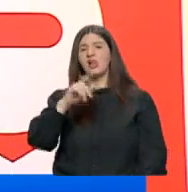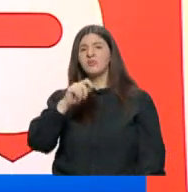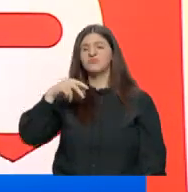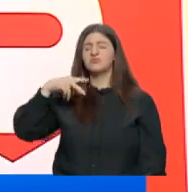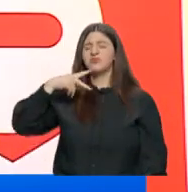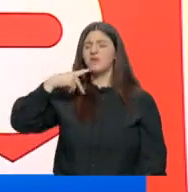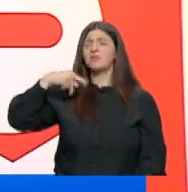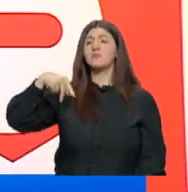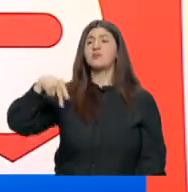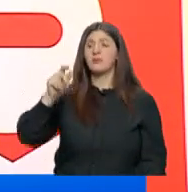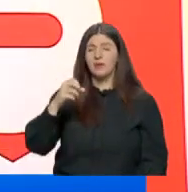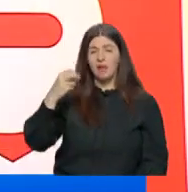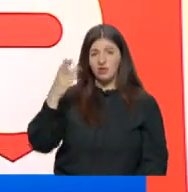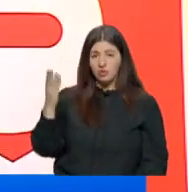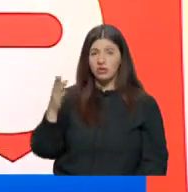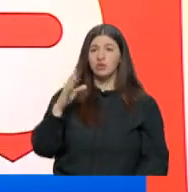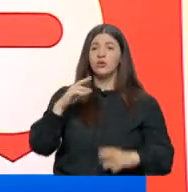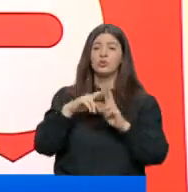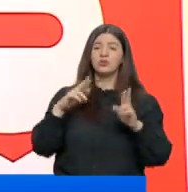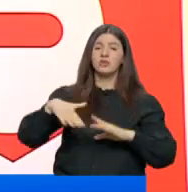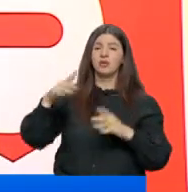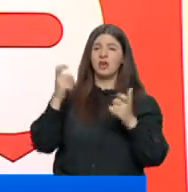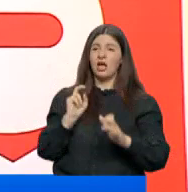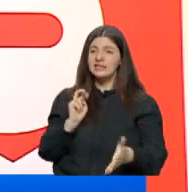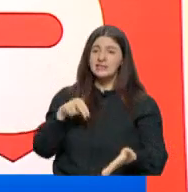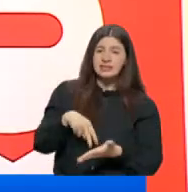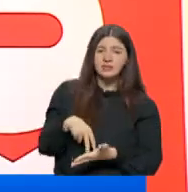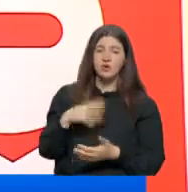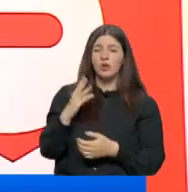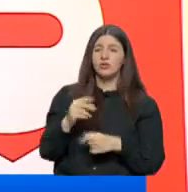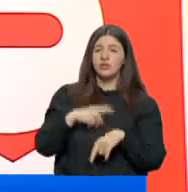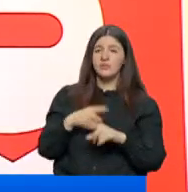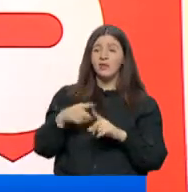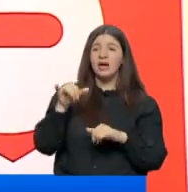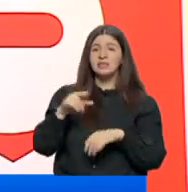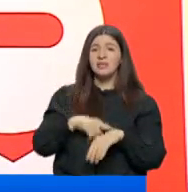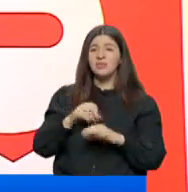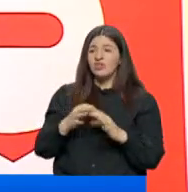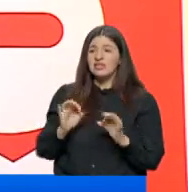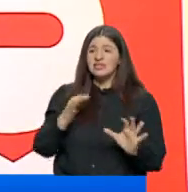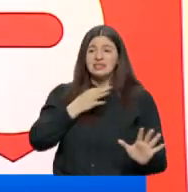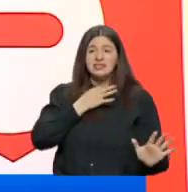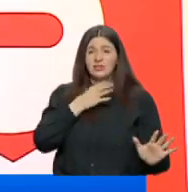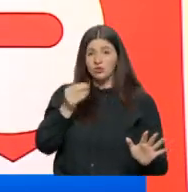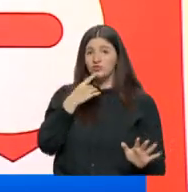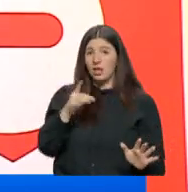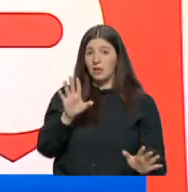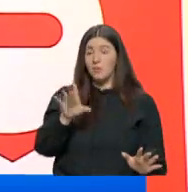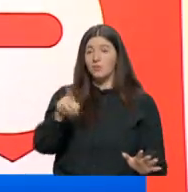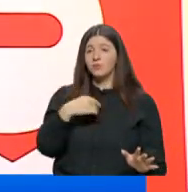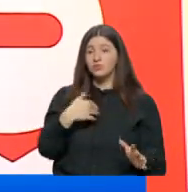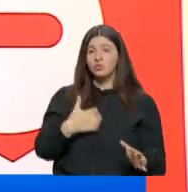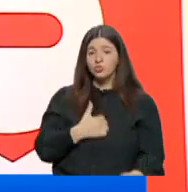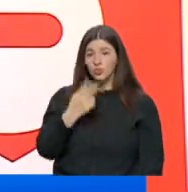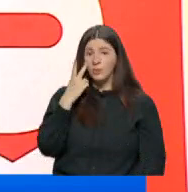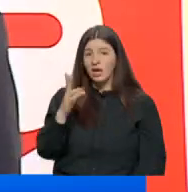yukarıdan konuşan Tayyip Erdoğan uluslararası alana çıktığı andan itibaren aynı zamanda çaresiz de olduğu için, onu da söyleyelim. Yani bu bizi